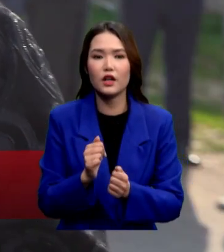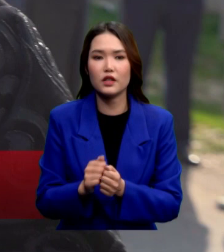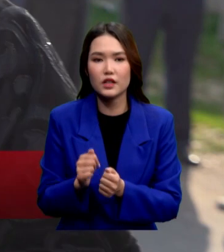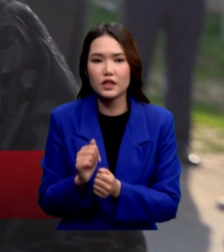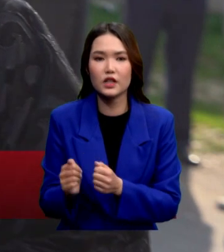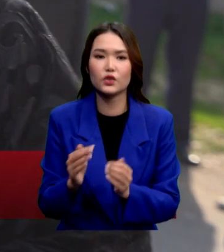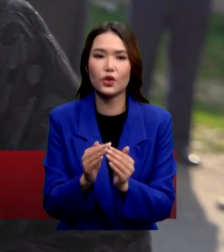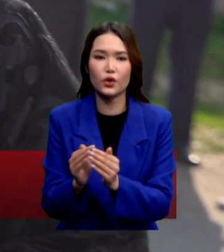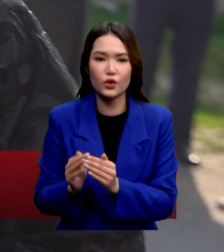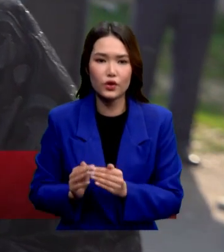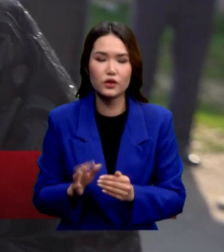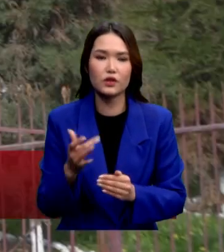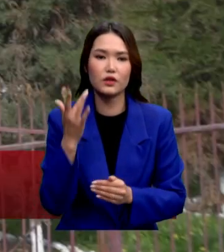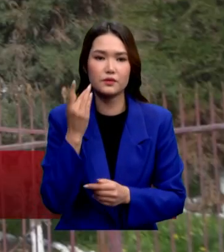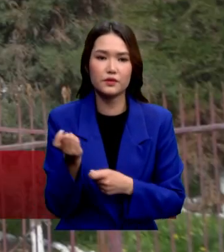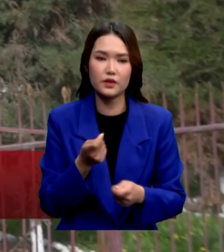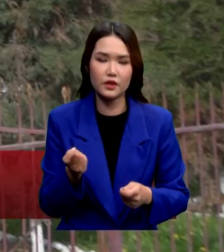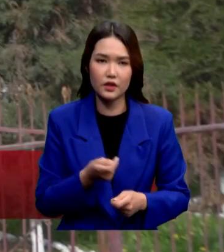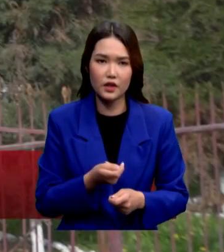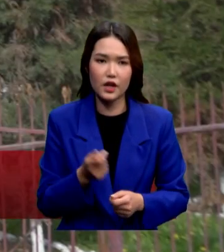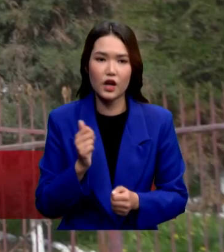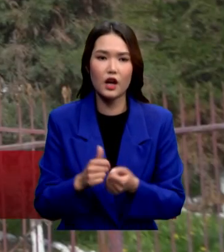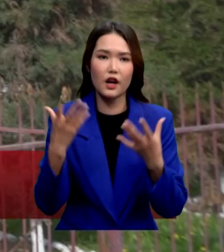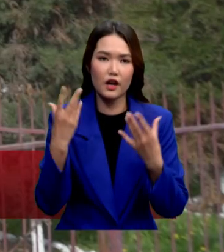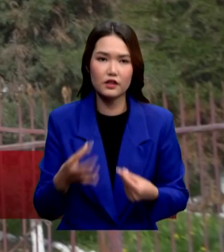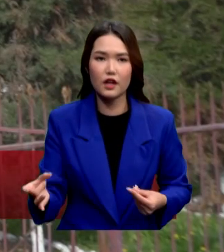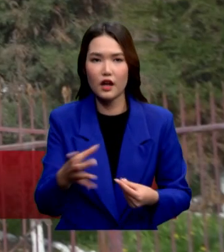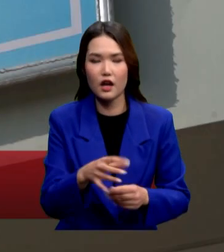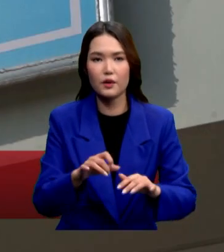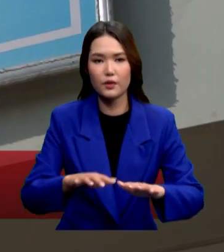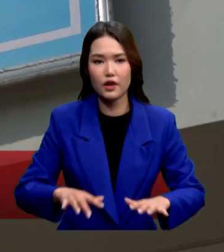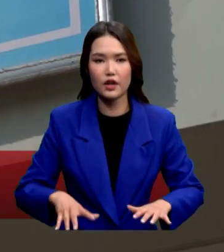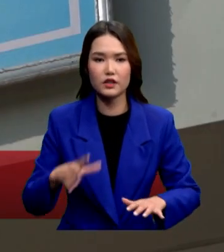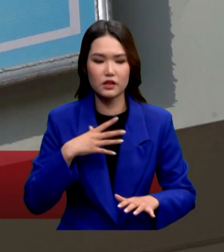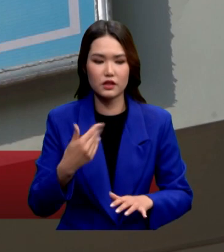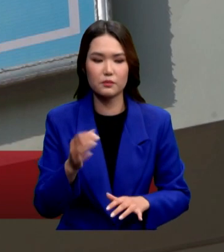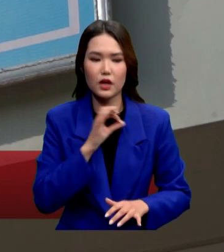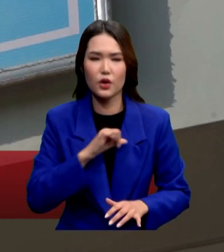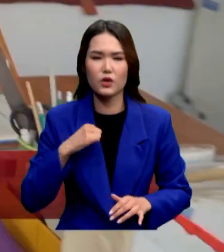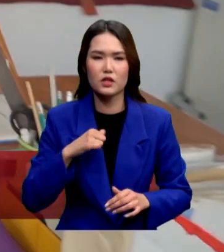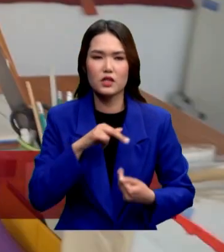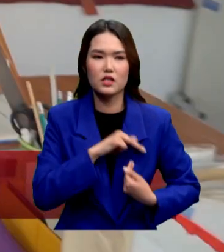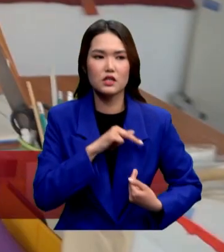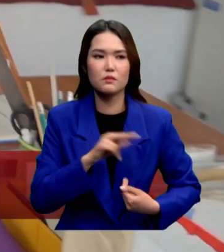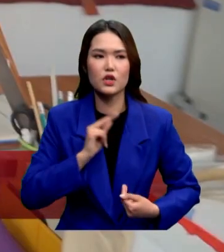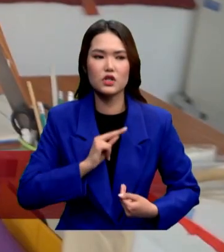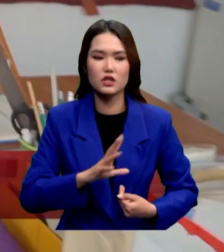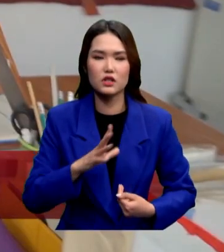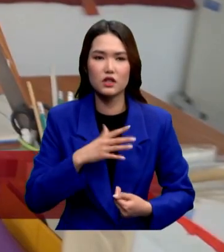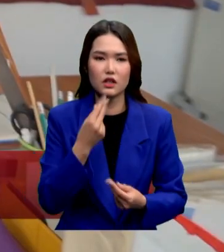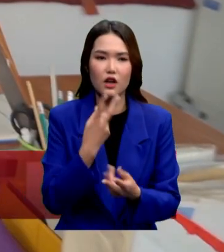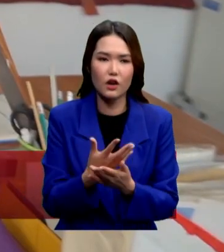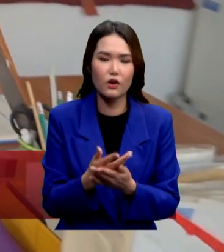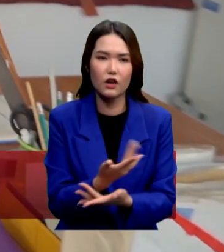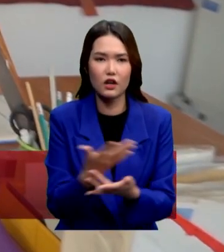Кез келген үйге скорый келіп тұрады. Төңкеріс ауылындағы аядай бір бөлмеге жайғасқан медициналық пунктте екі қызметкер ғана жұмыс істейді. Бірі медбике, екіншісі